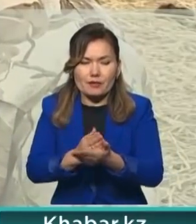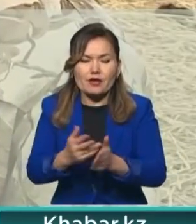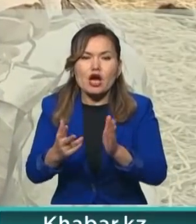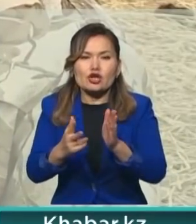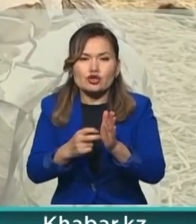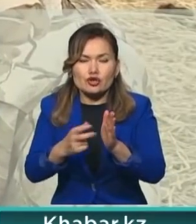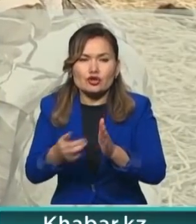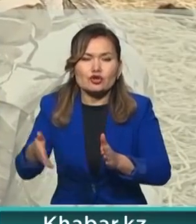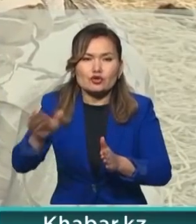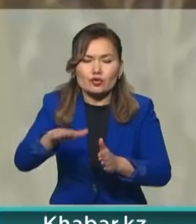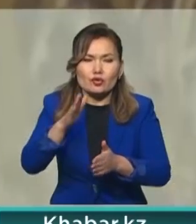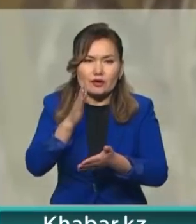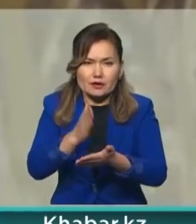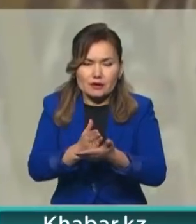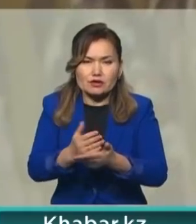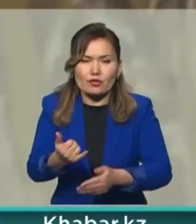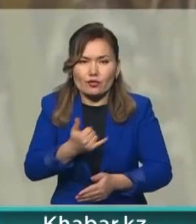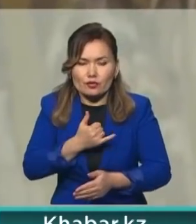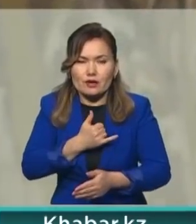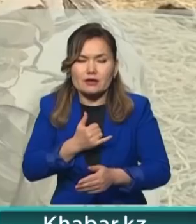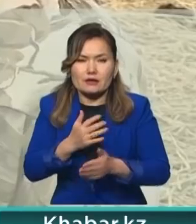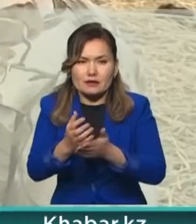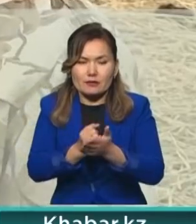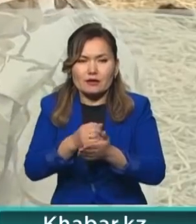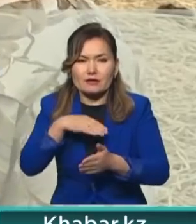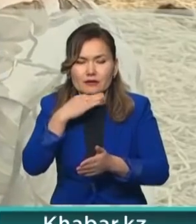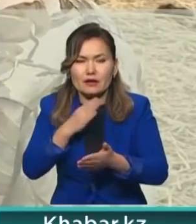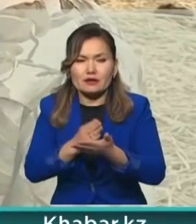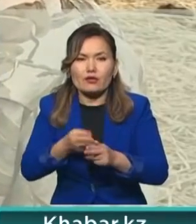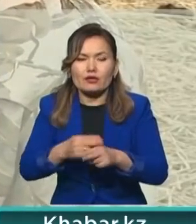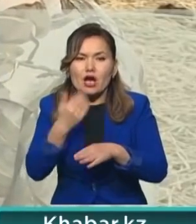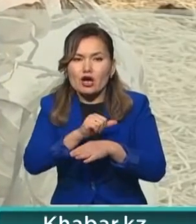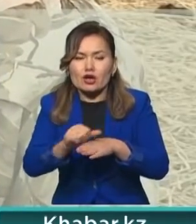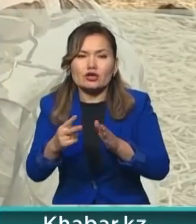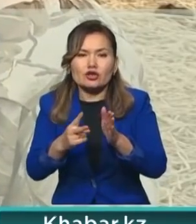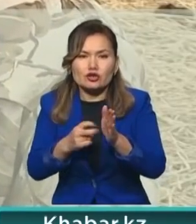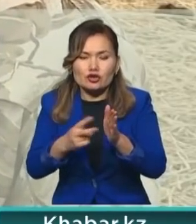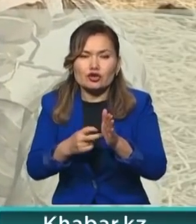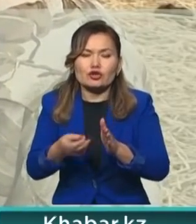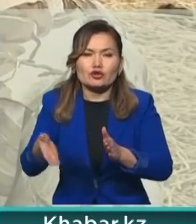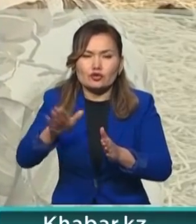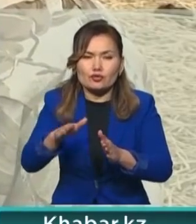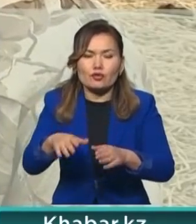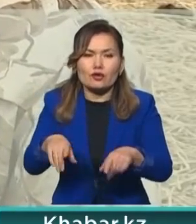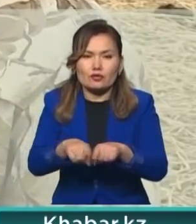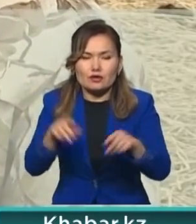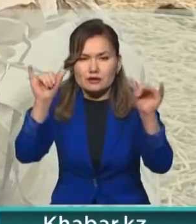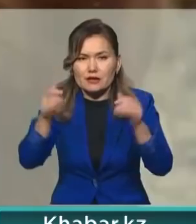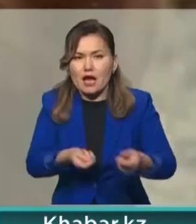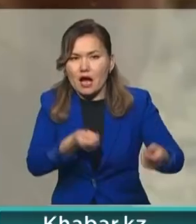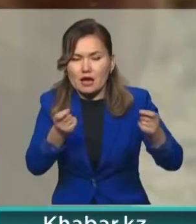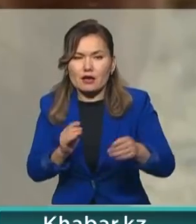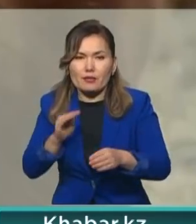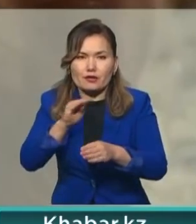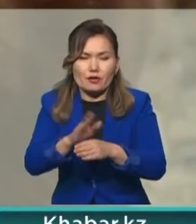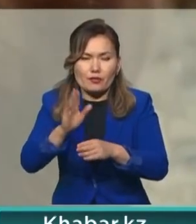енді келеді уже. Бәрі дайын уже. Орман шаруашылығынан жер алғанбыз арендаға 15 000 гектардай. Соның бәрін түгел малға